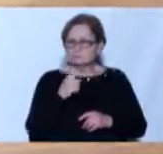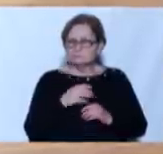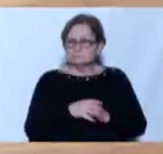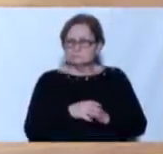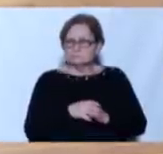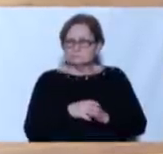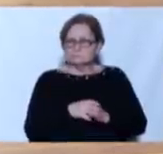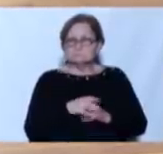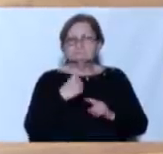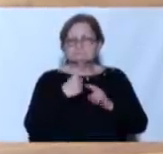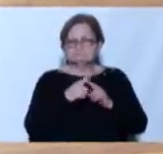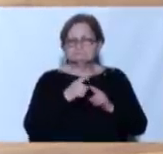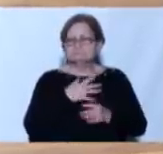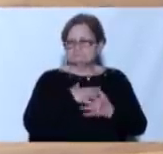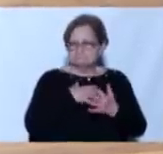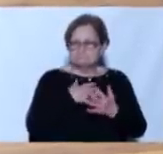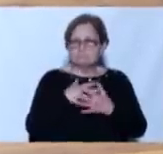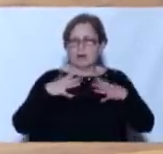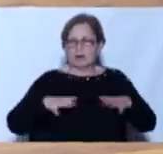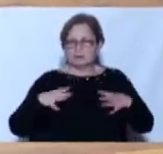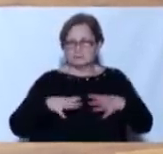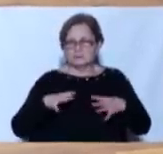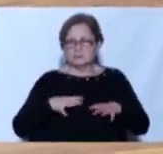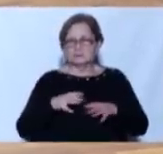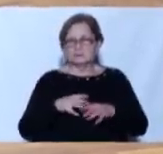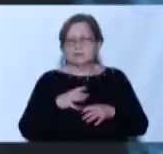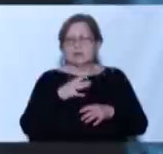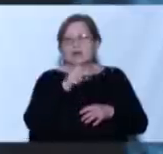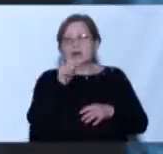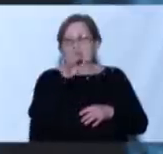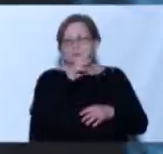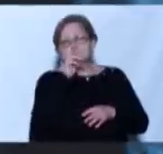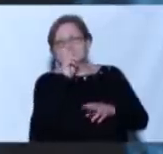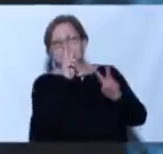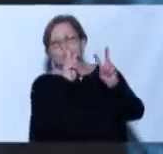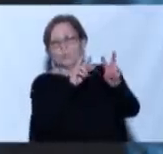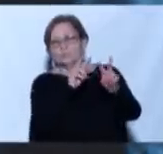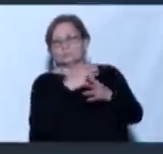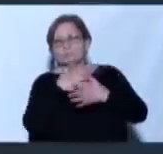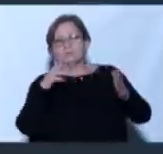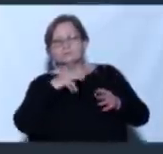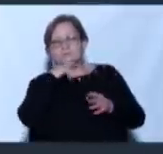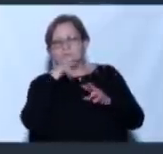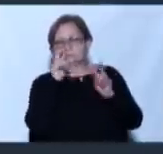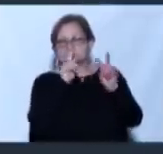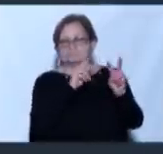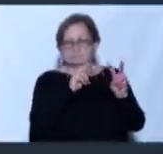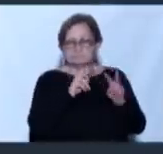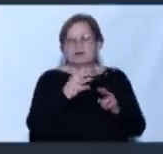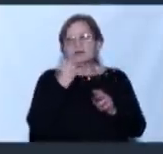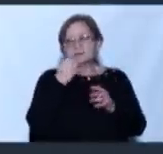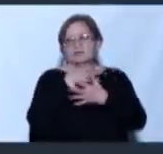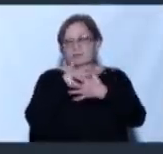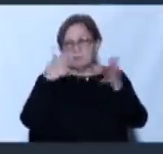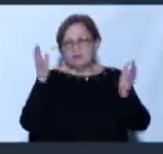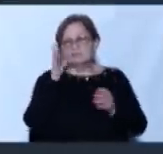ძალიან ინტენსიურად დაიწყეს ქართველებმა ევროპისკენ ყურება, საქართველოში გაჩნდა ეს აზრი, თუმცა რასაკვირველია კიდე ბევრი დრო